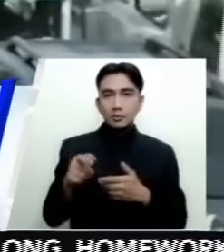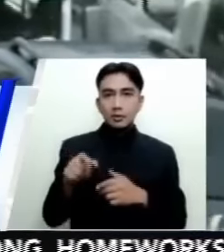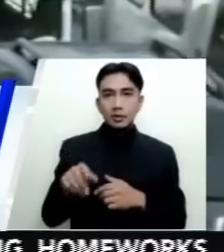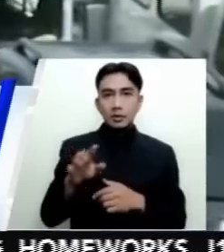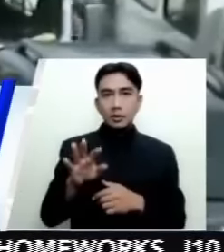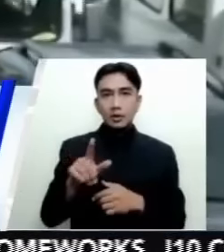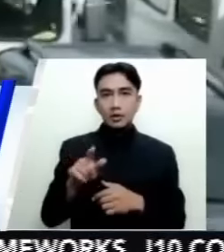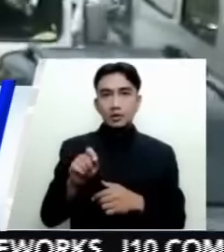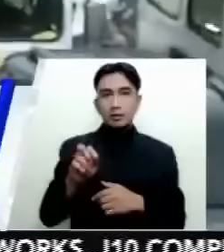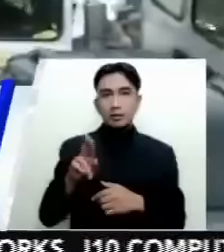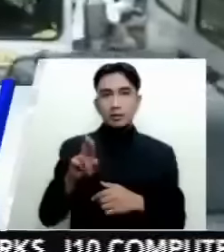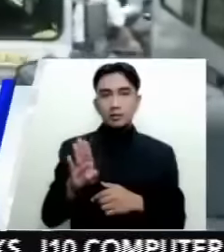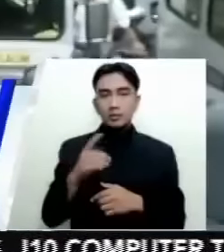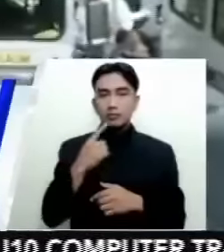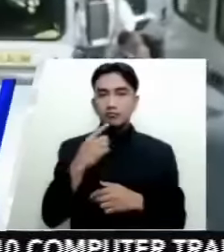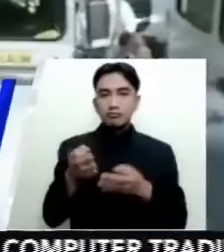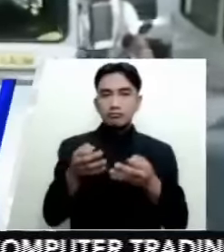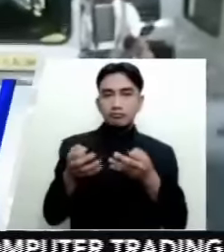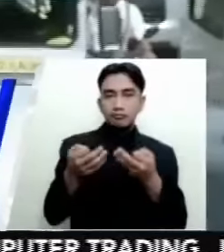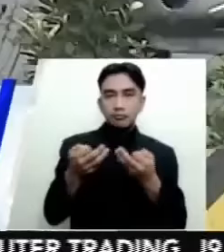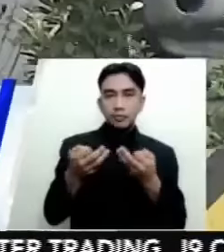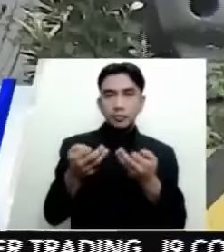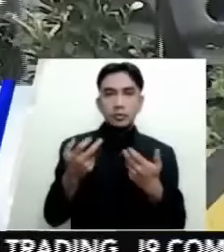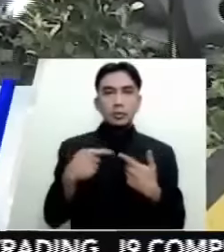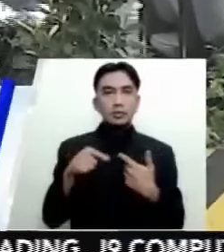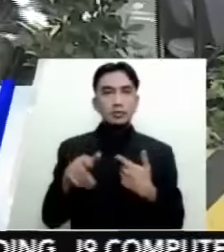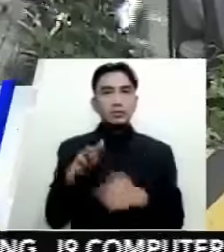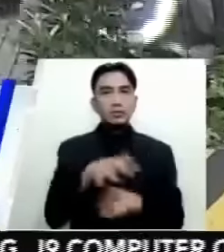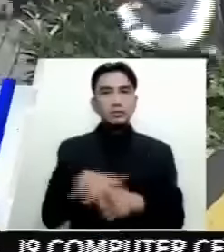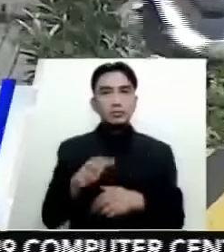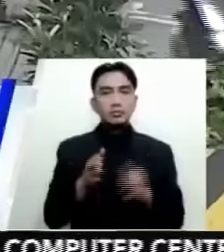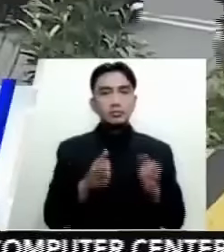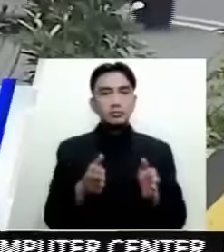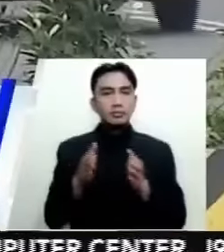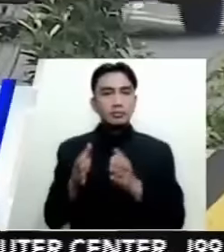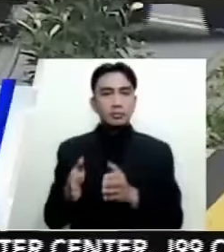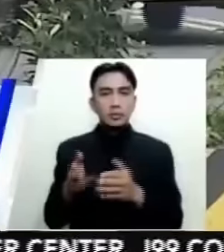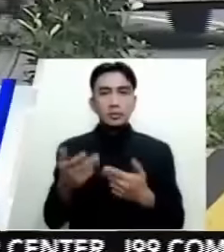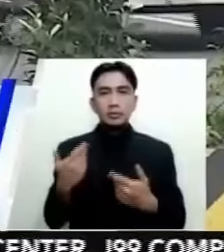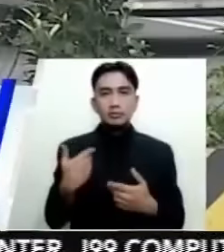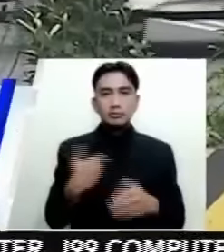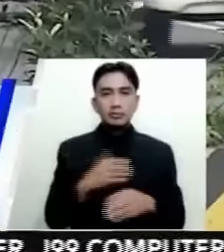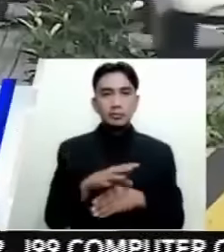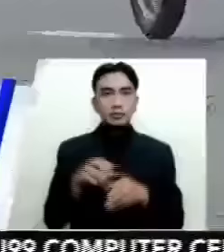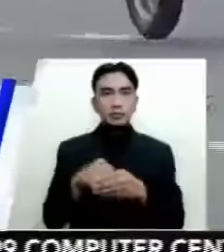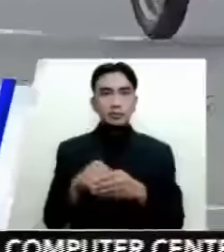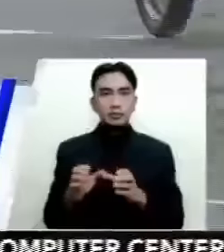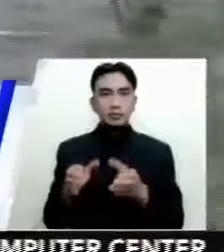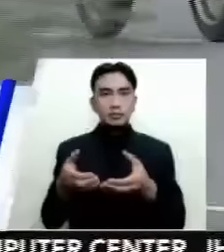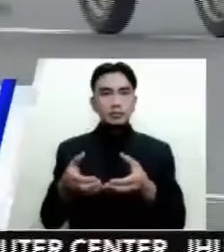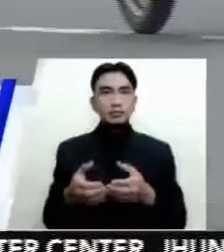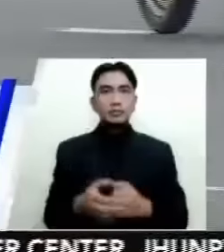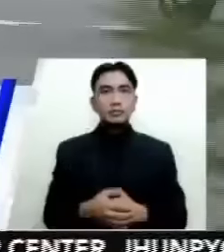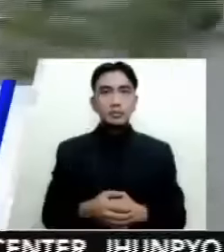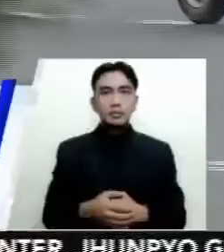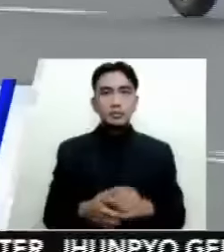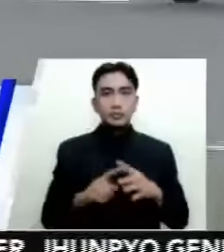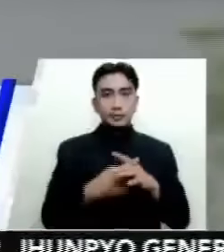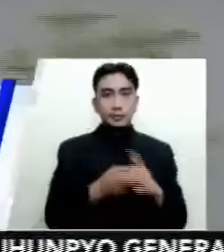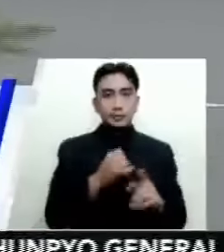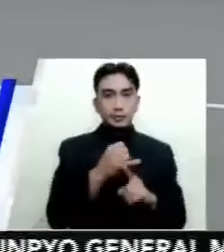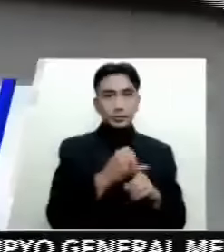sinabi na karamihan sa mga pangunahing lansangan ay may mga consolidated ng grupo. At pagkatapos ng Enero, ibibigay sa mga